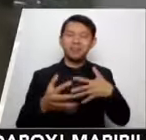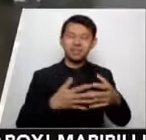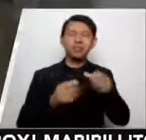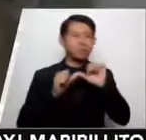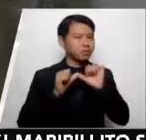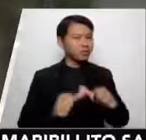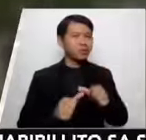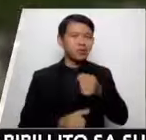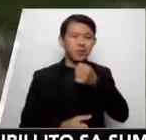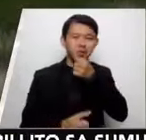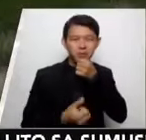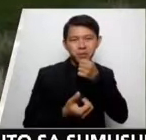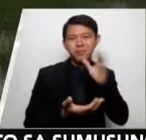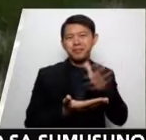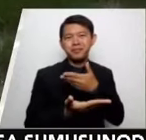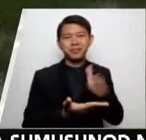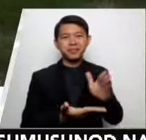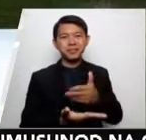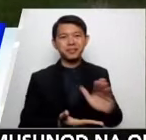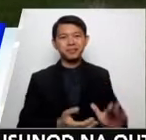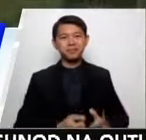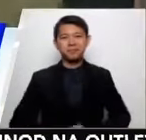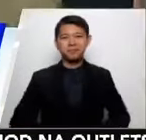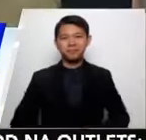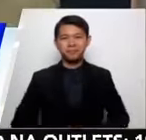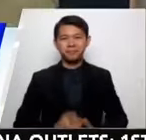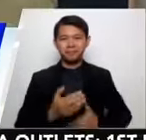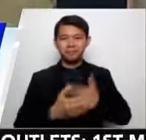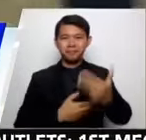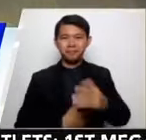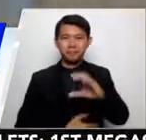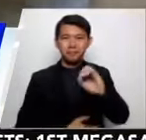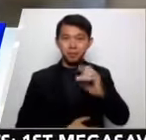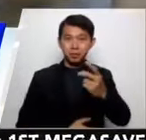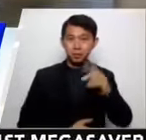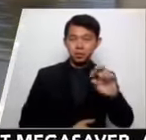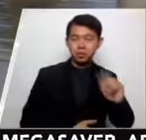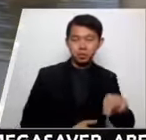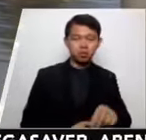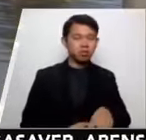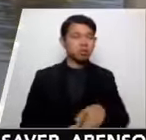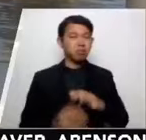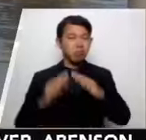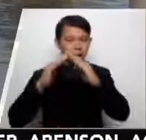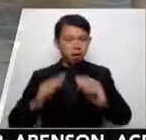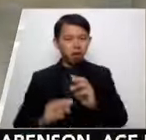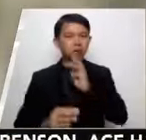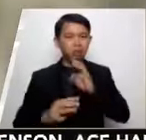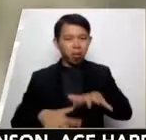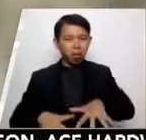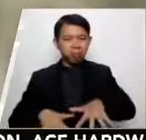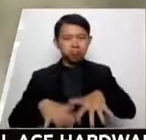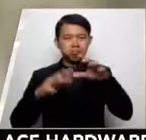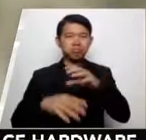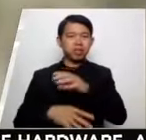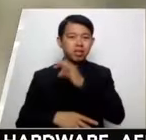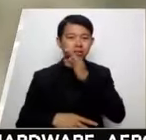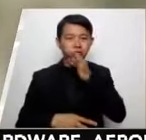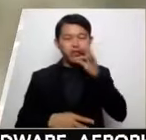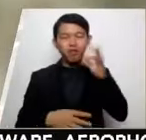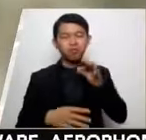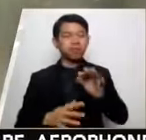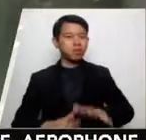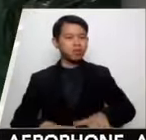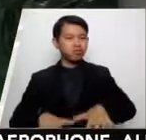Sa bayan ng Talacogon, lubog sa baha ang ilang taniman at ilang bahay. Sa San Luis naman, gumamit na ng mga bangka ang